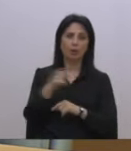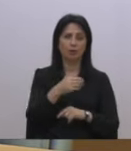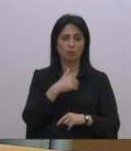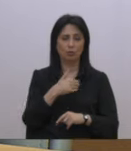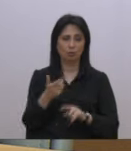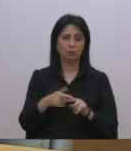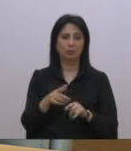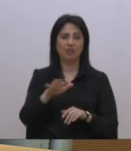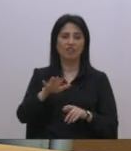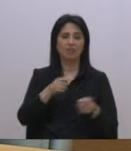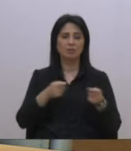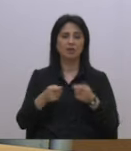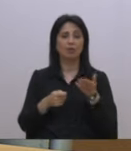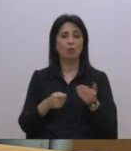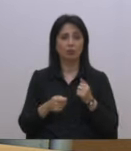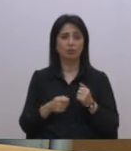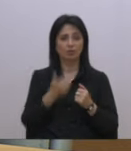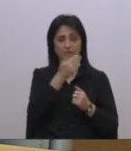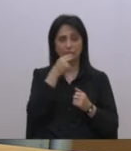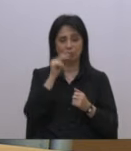დაუბრუნდეს ქვეყნის მართველობას.